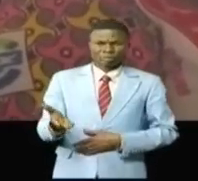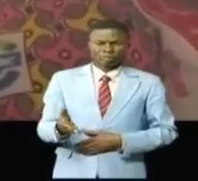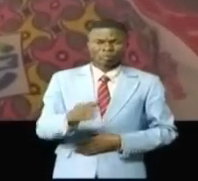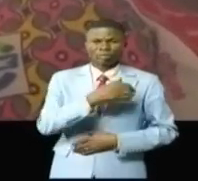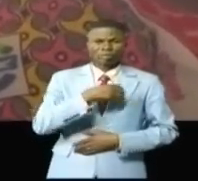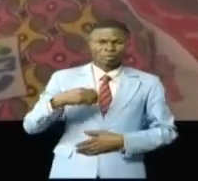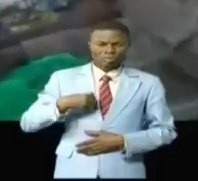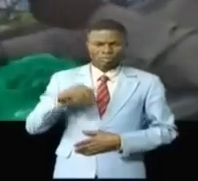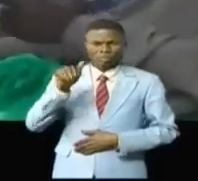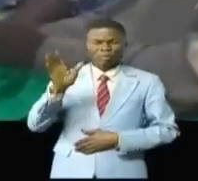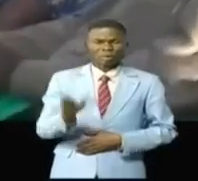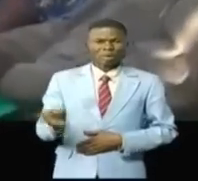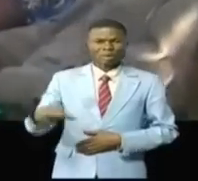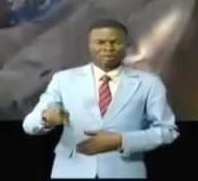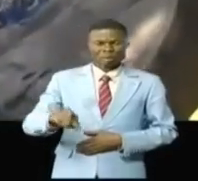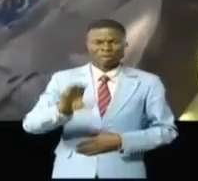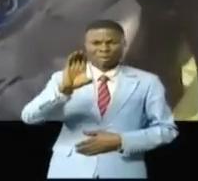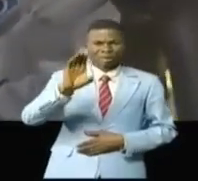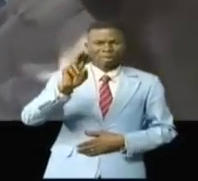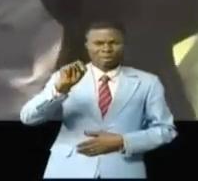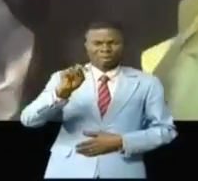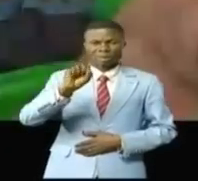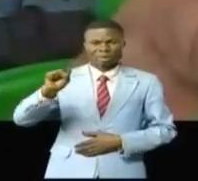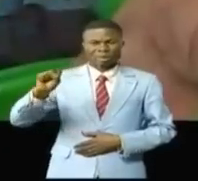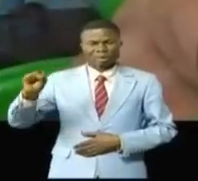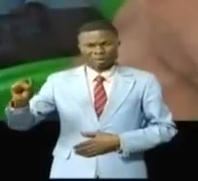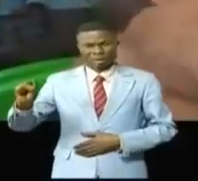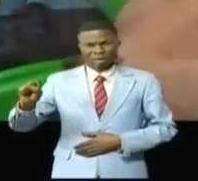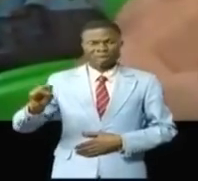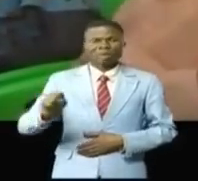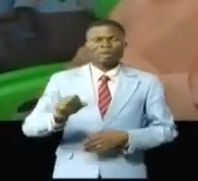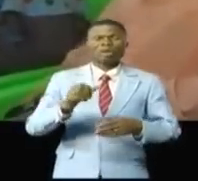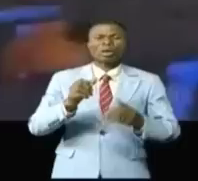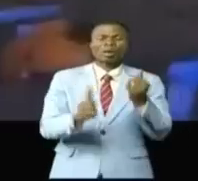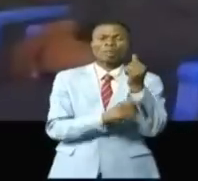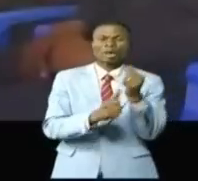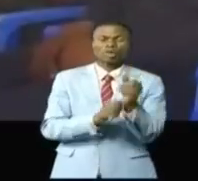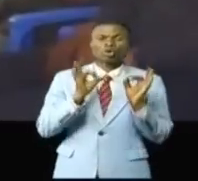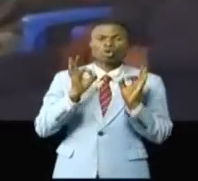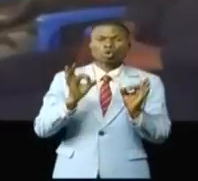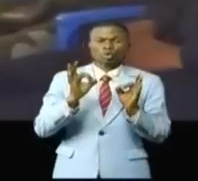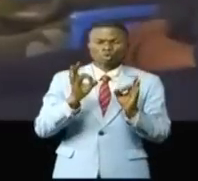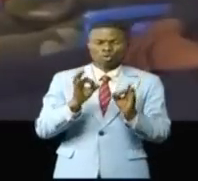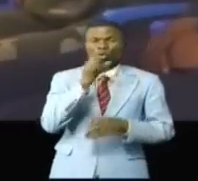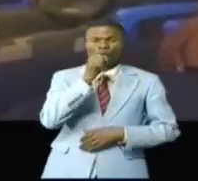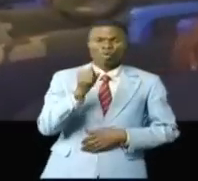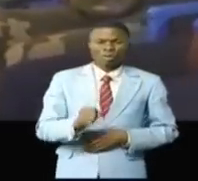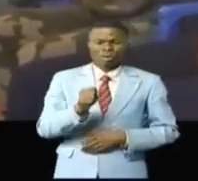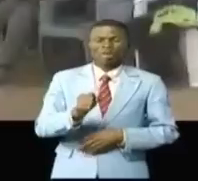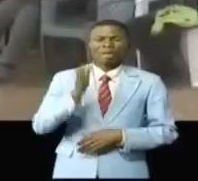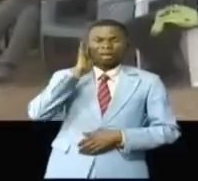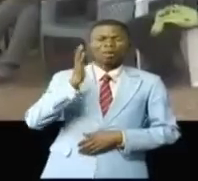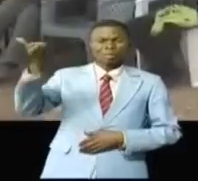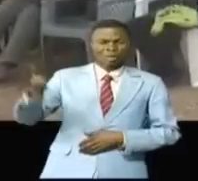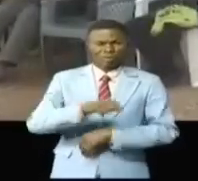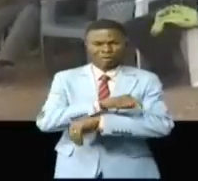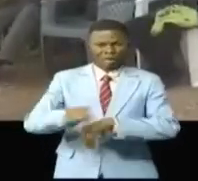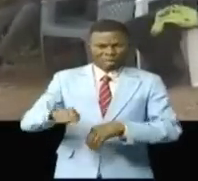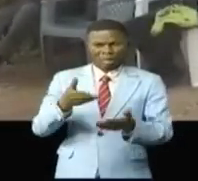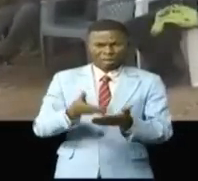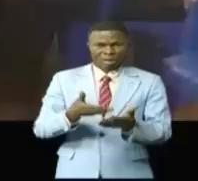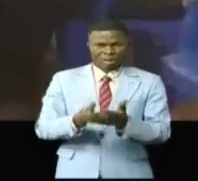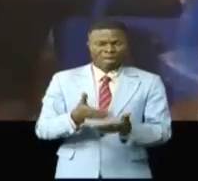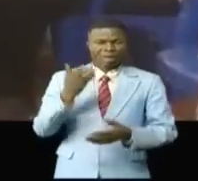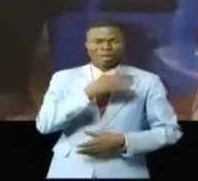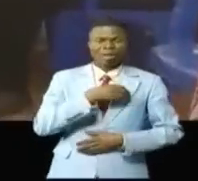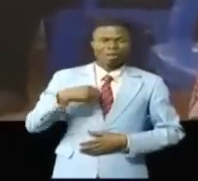directrice provinciale de la Caisse nationale de sécurité sociale, les nouveaux pensionnés sont les bienvenus au sein de cette institution. Georgette